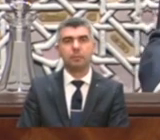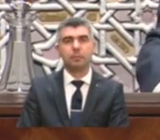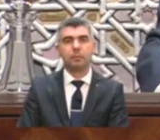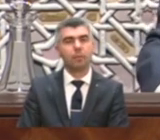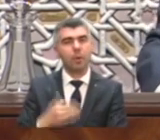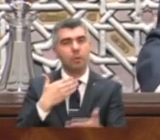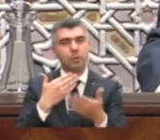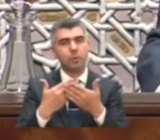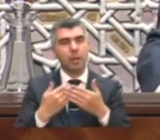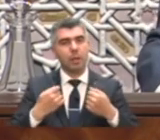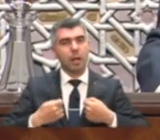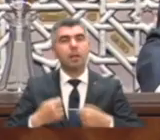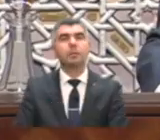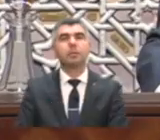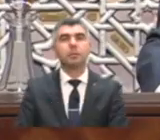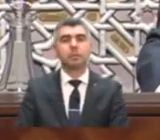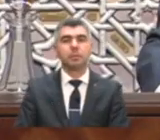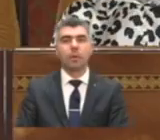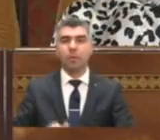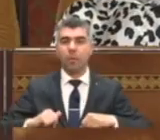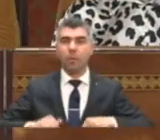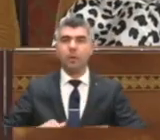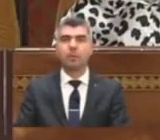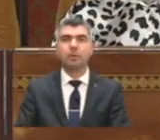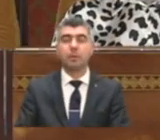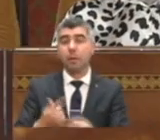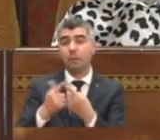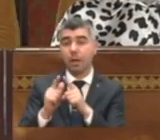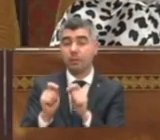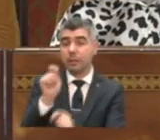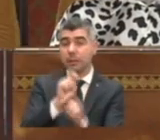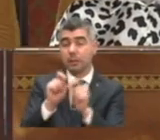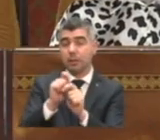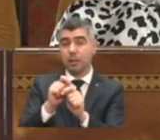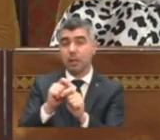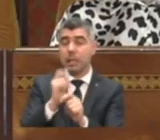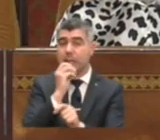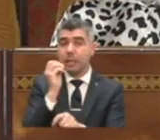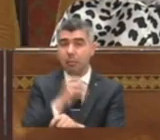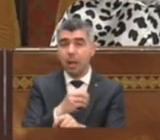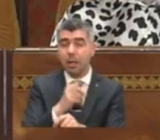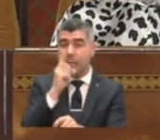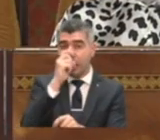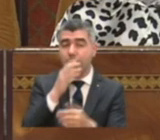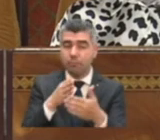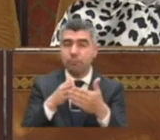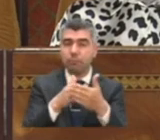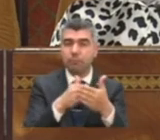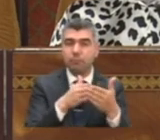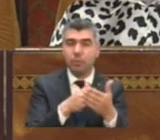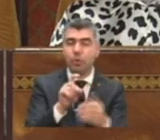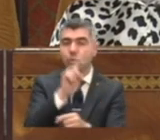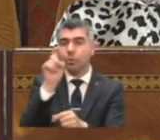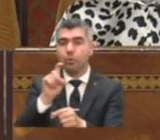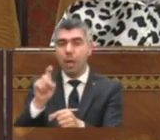شكرا سيد الرئيس. السيدة الوزيرة، يعتبر تأهيل المطارح العشوائية من أهم التحديات التي تواجهها الجماعات